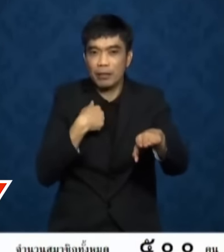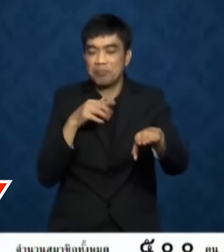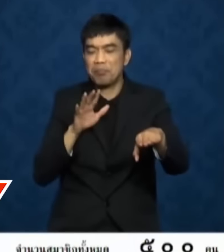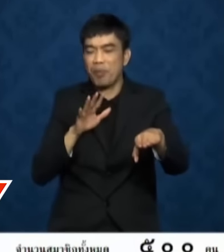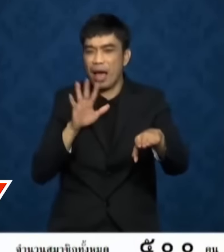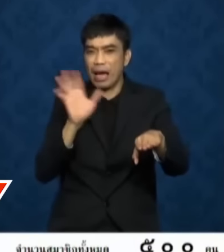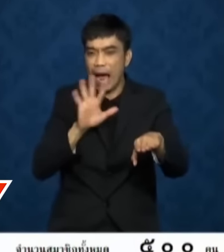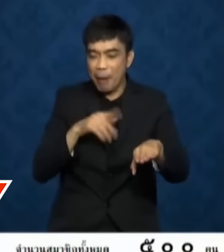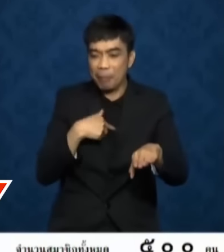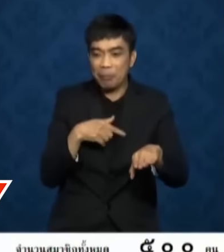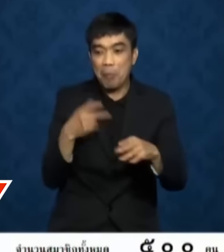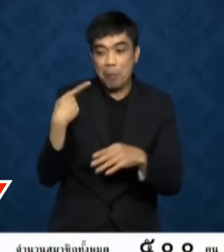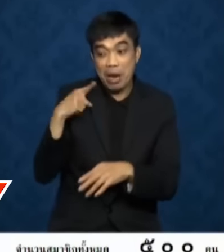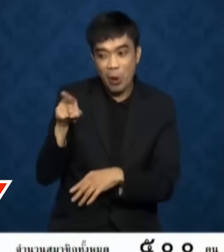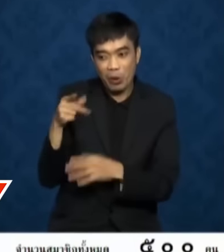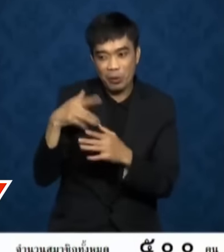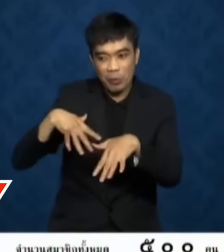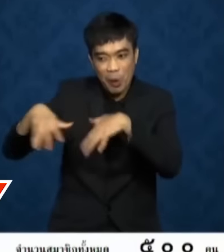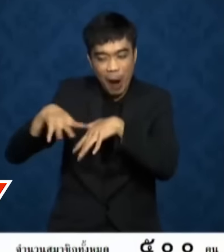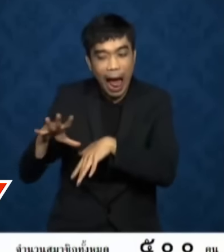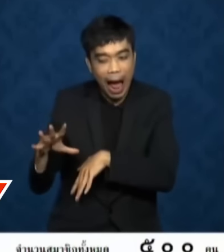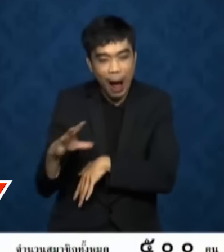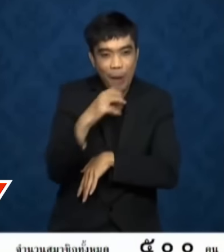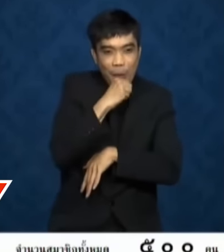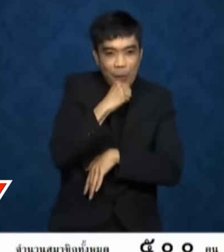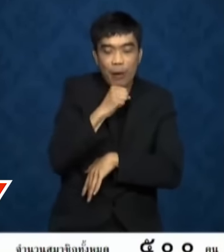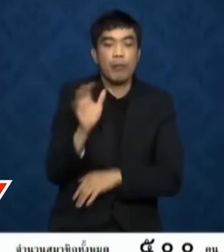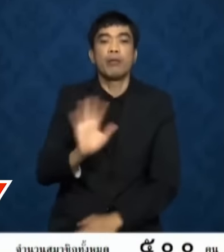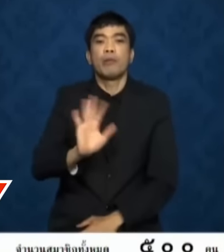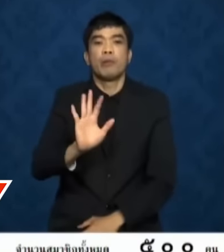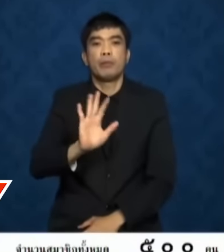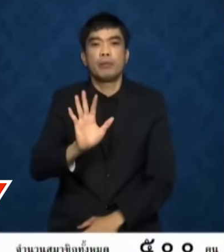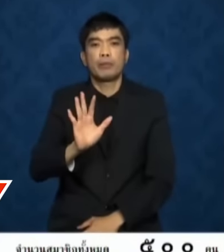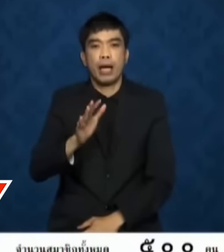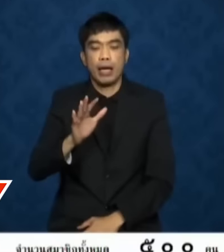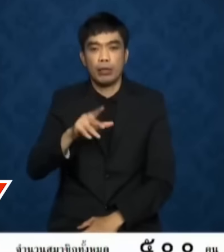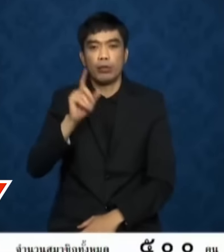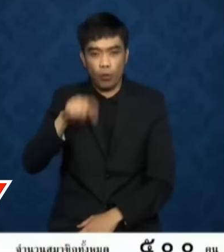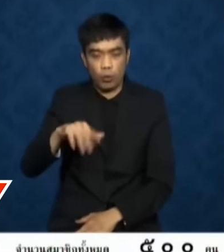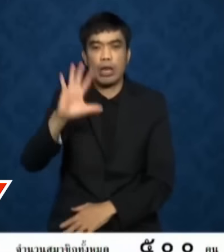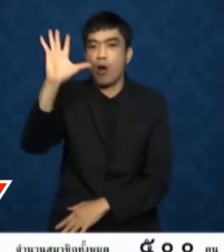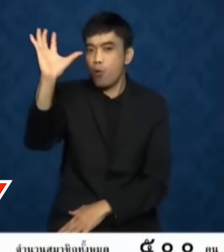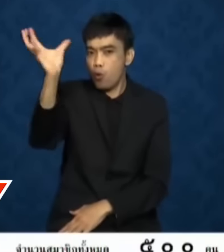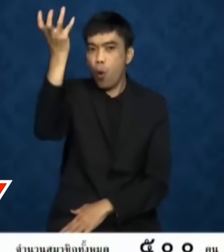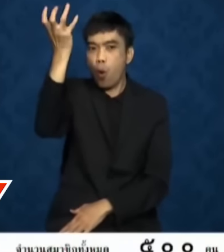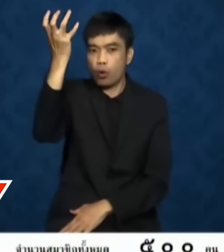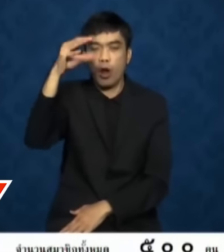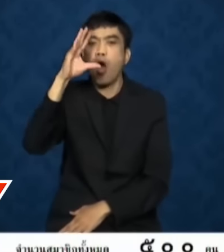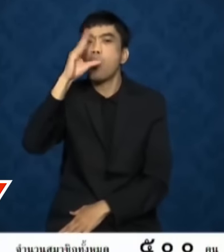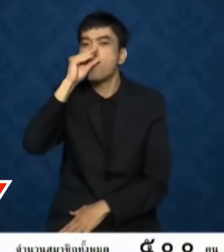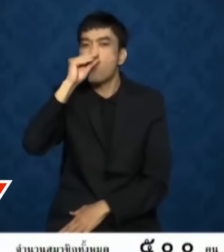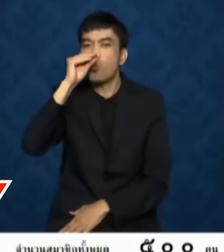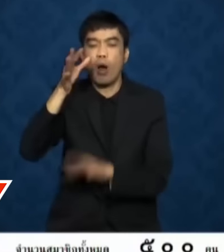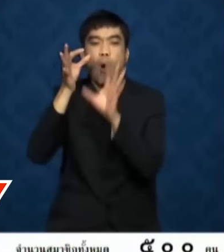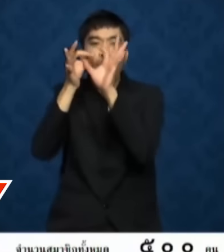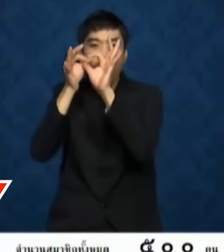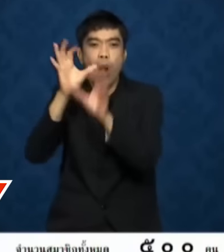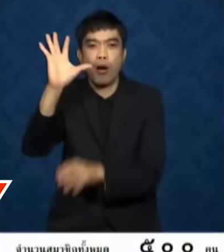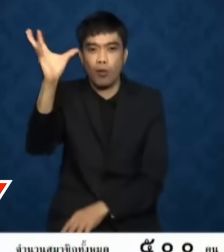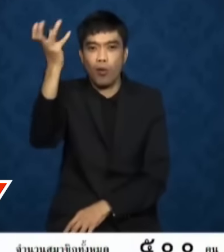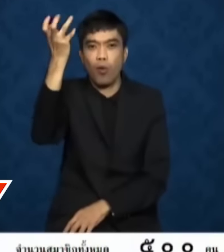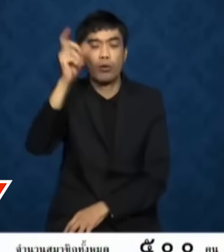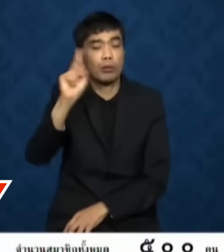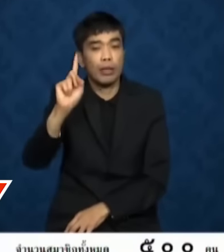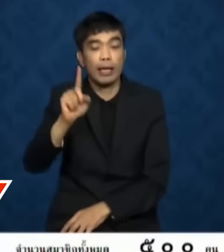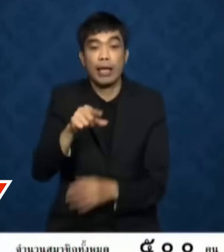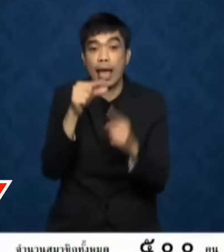แบบฉาบฉวยปรากฏการณ์หนึ่งครับท่านประธานที่ทั่วโลกนั้นเริ่มพูดถึงและก็เริ่มมีข้อกังวลมากขึ้นคือปรากฏการณ์